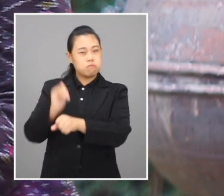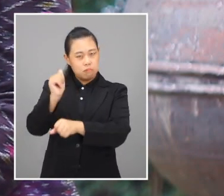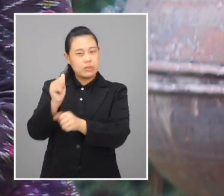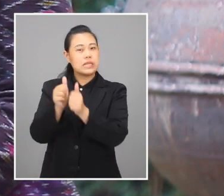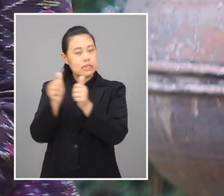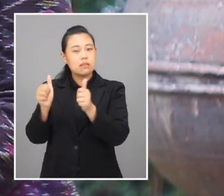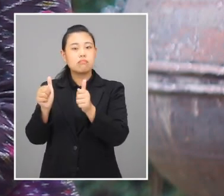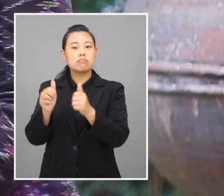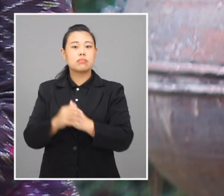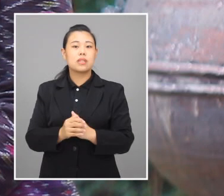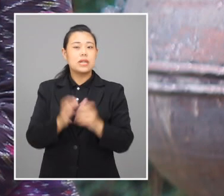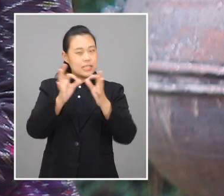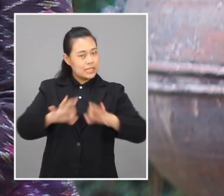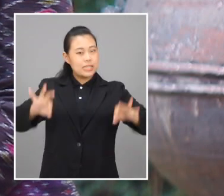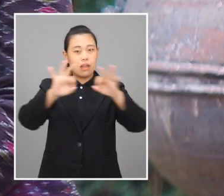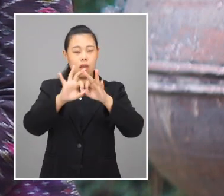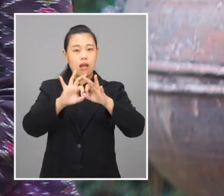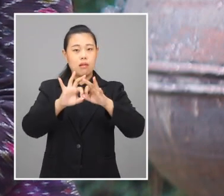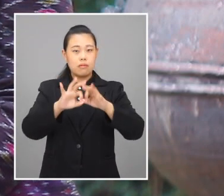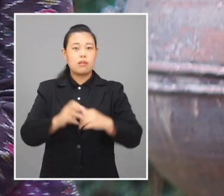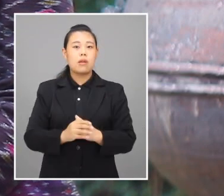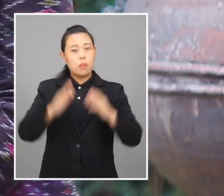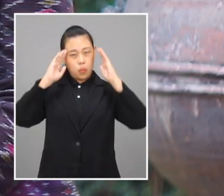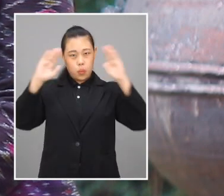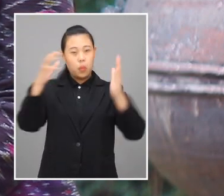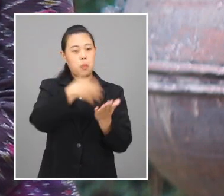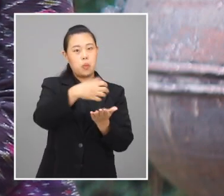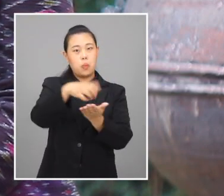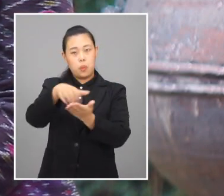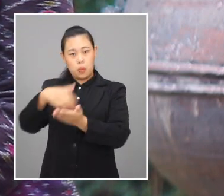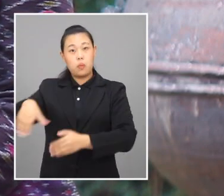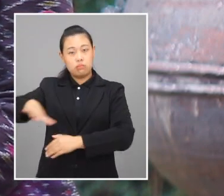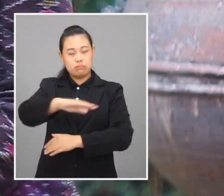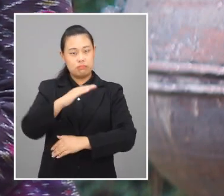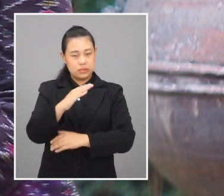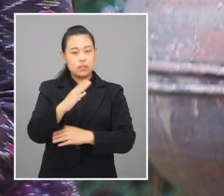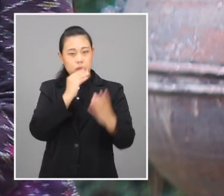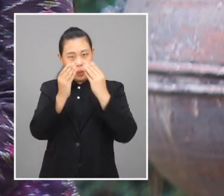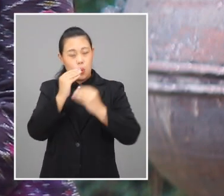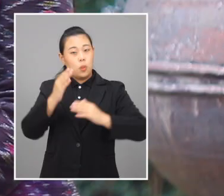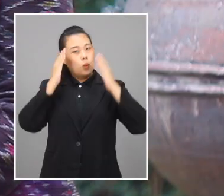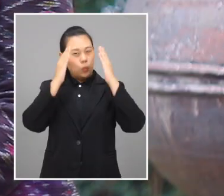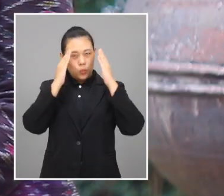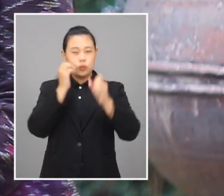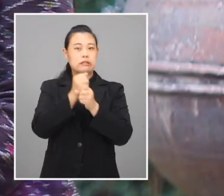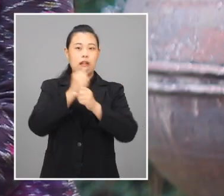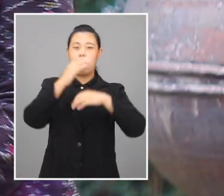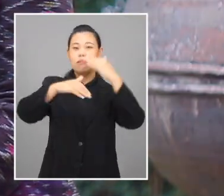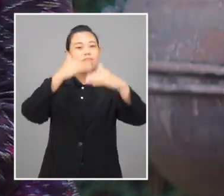ำคัญกำลังใจของคุณฝนทองเป็นแรงบันดาลใจให้กับพนักงานอีกหลายท่านให้ปฏิบัติงานได้ดียิ่งขึ้น